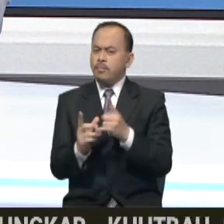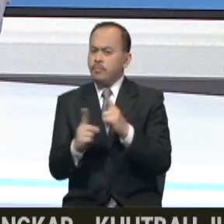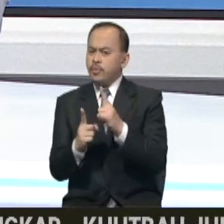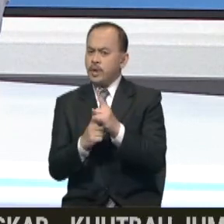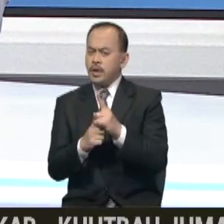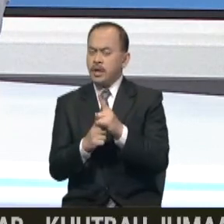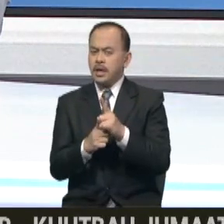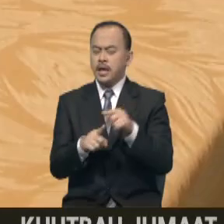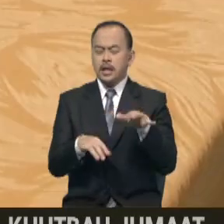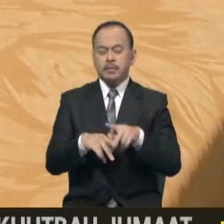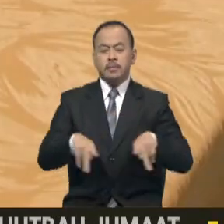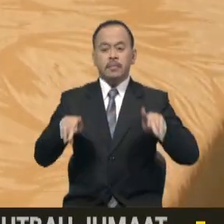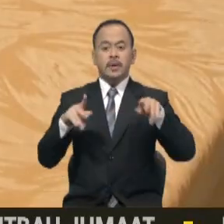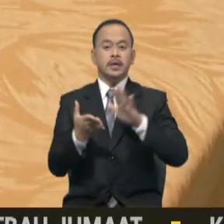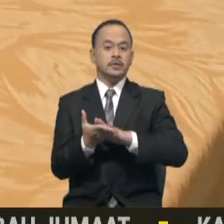sekolah.